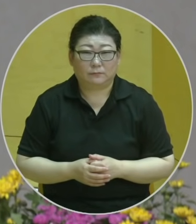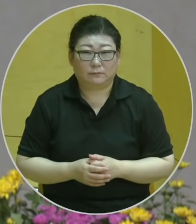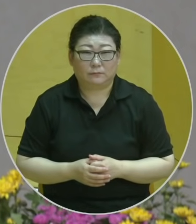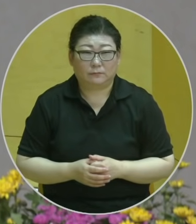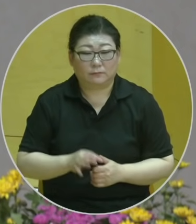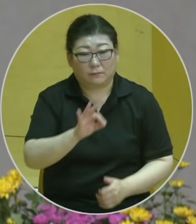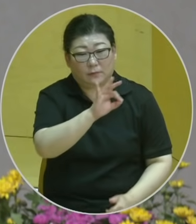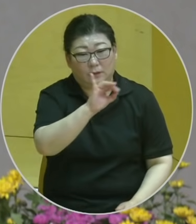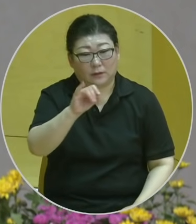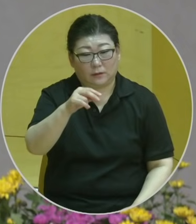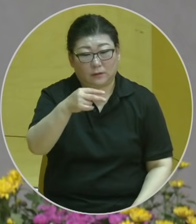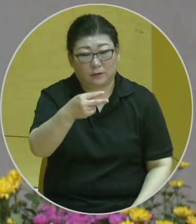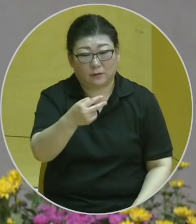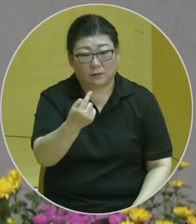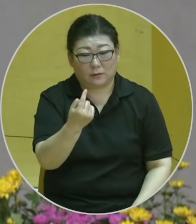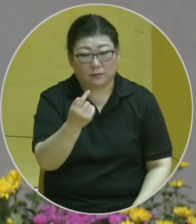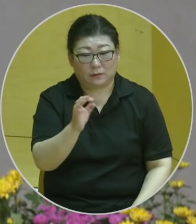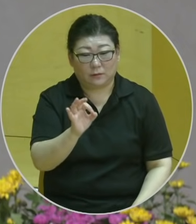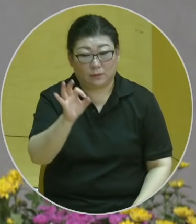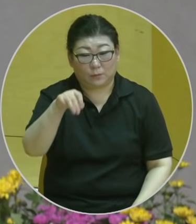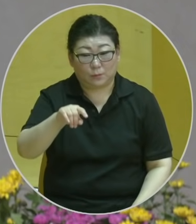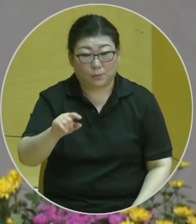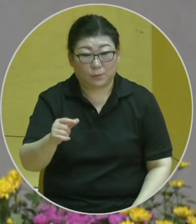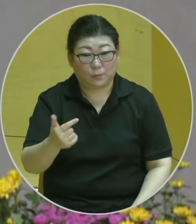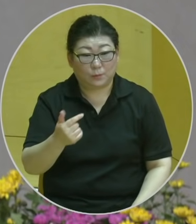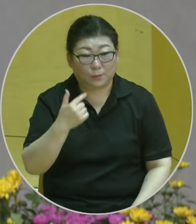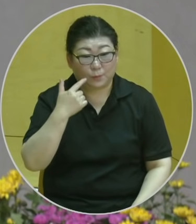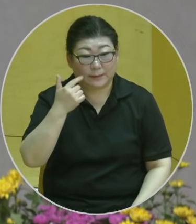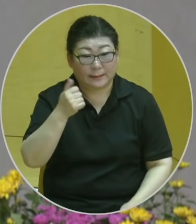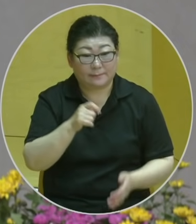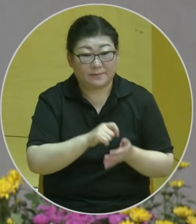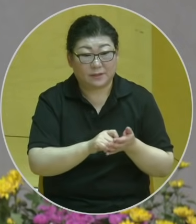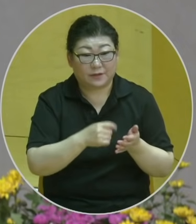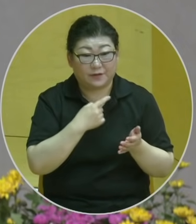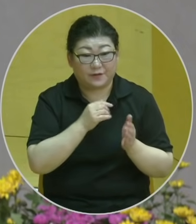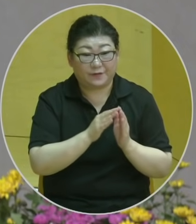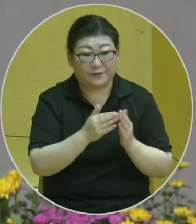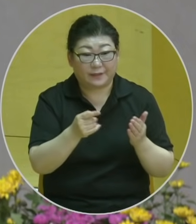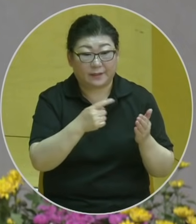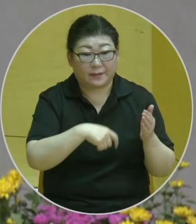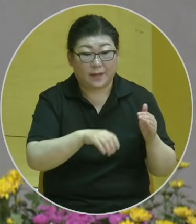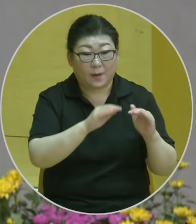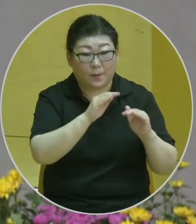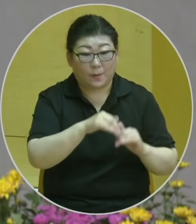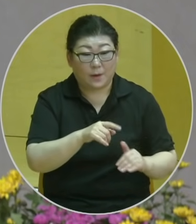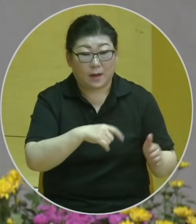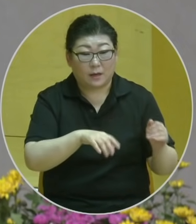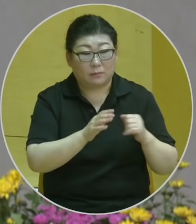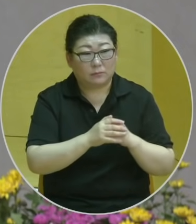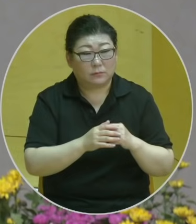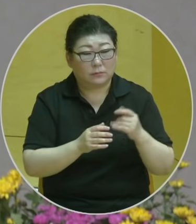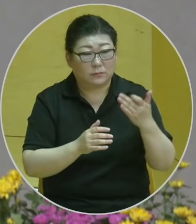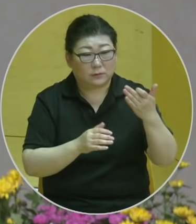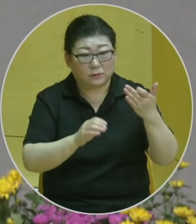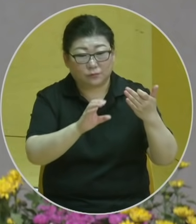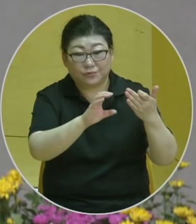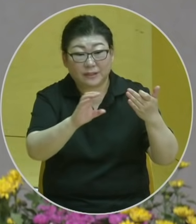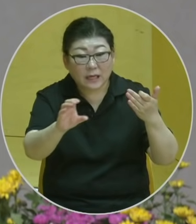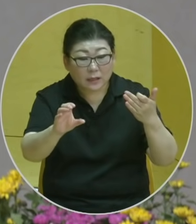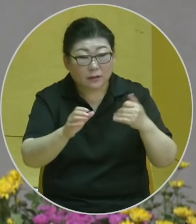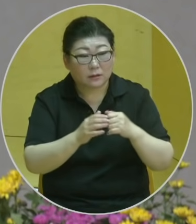이동호 목사님의 글에 소개된 이야기가 있는데, 19세기 중후반에 미국 개신교 전도, 복음 전도했던 유명한